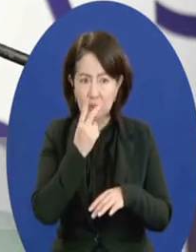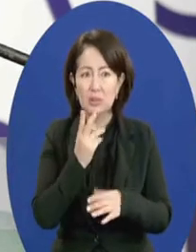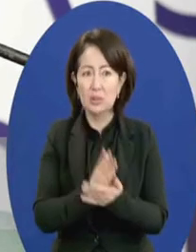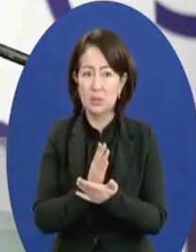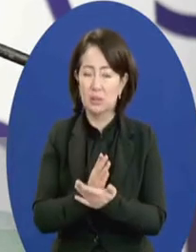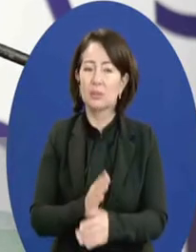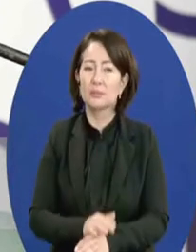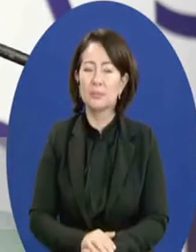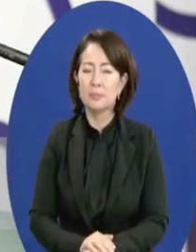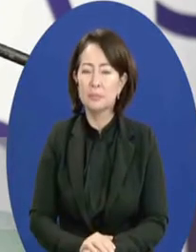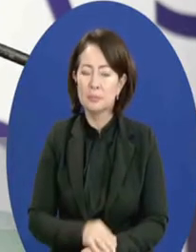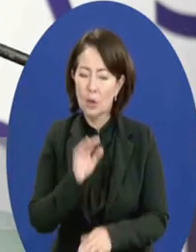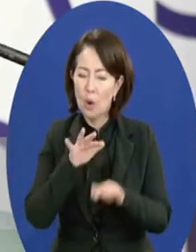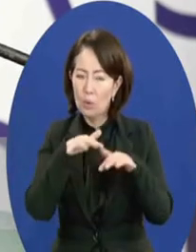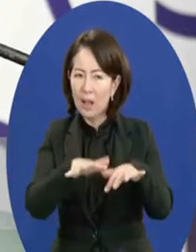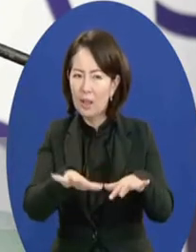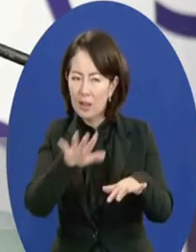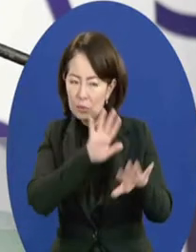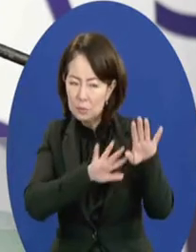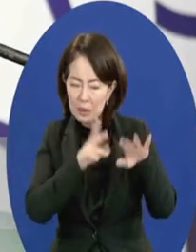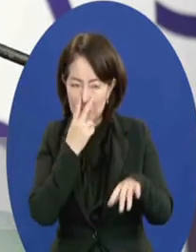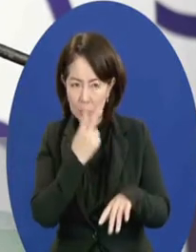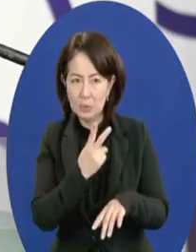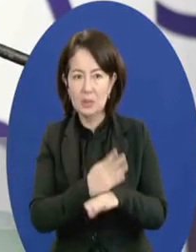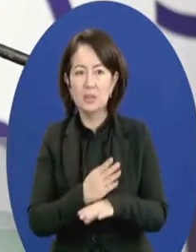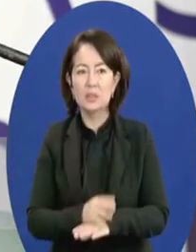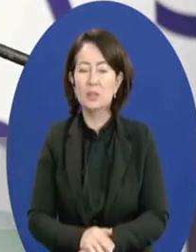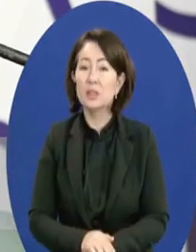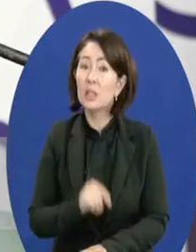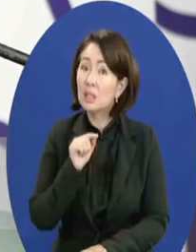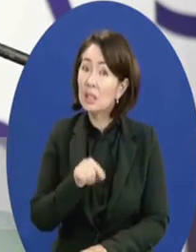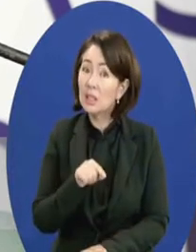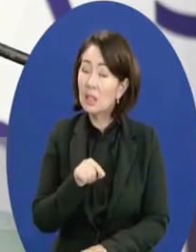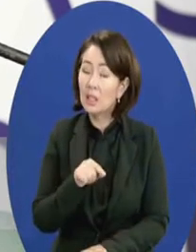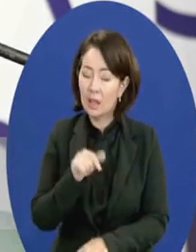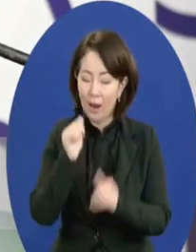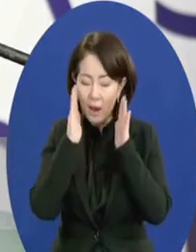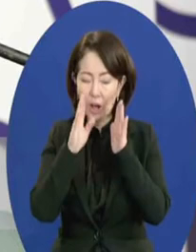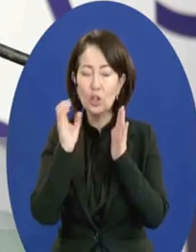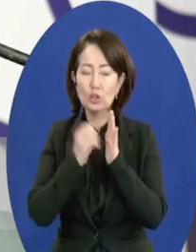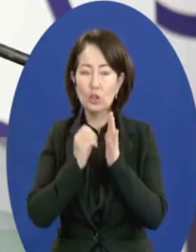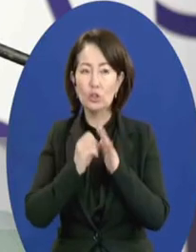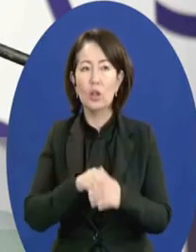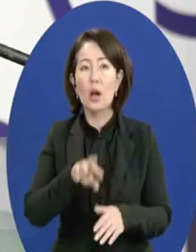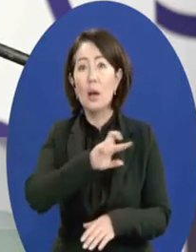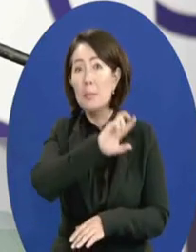үзсэн хөвсгөл далайн нөхцөл байдлыг. Тийм учраас одоо энэ дээр анхаарах хэрэгтэй.